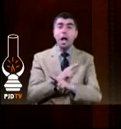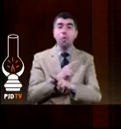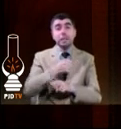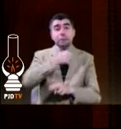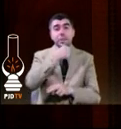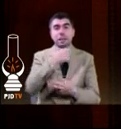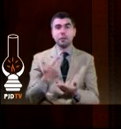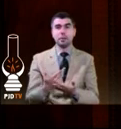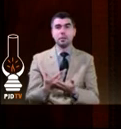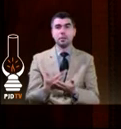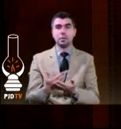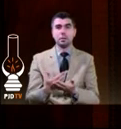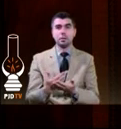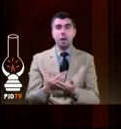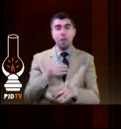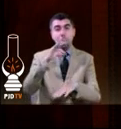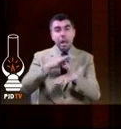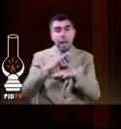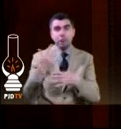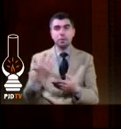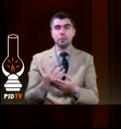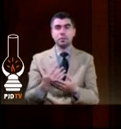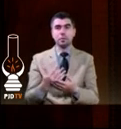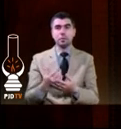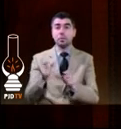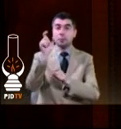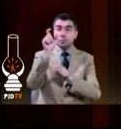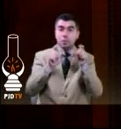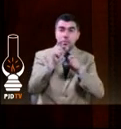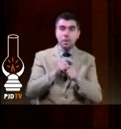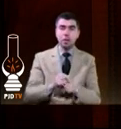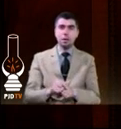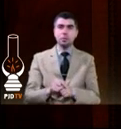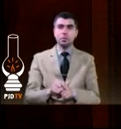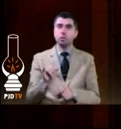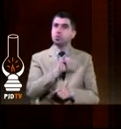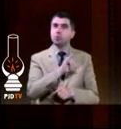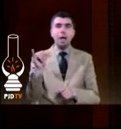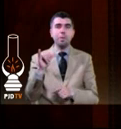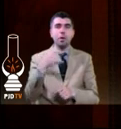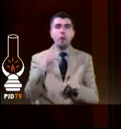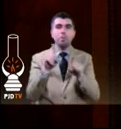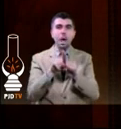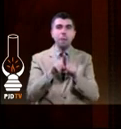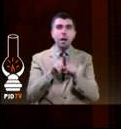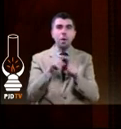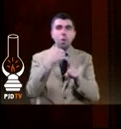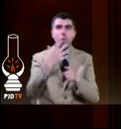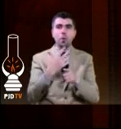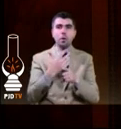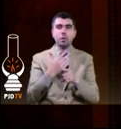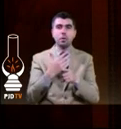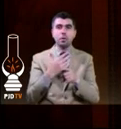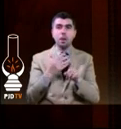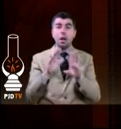في وضعية ديال العجز بالنسبة لبعض منهم، ما خصكش تعرضهم للخطر. لكن عندك واحد العشرة ديال